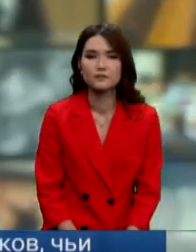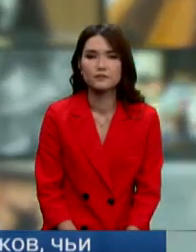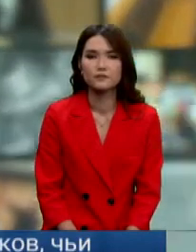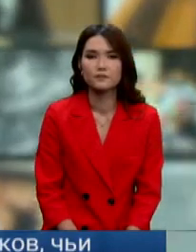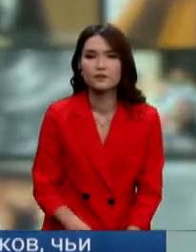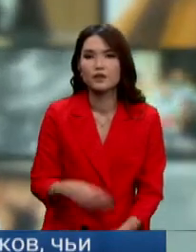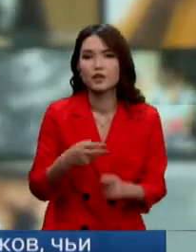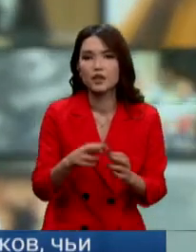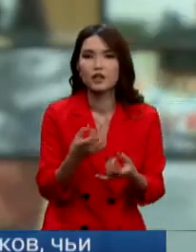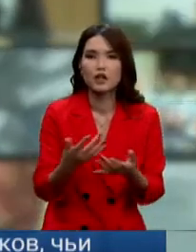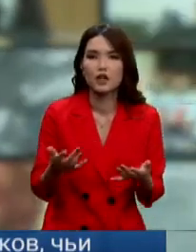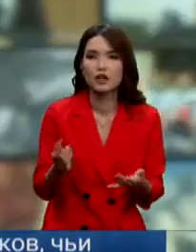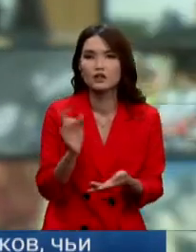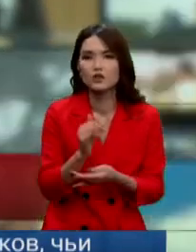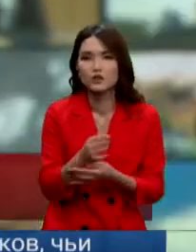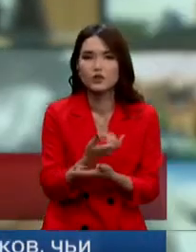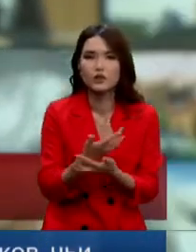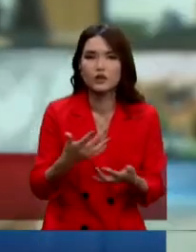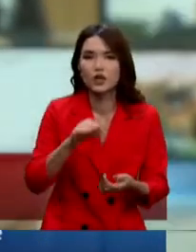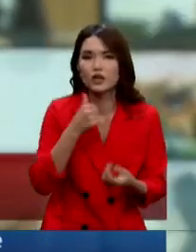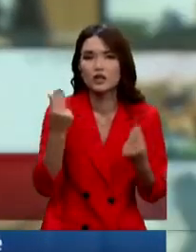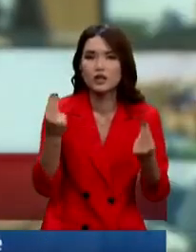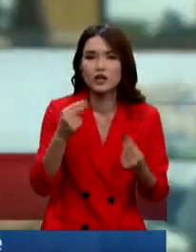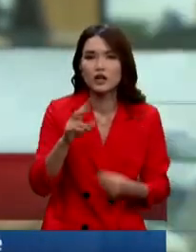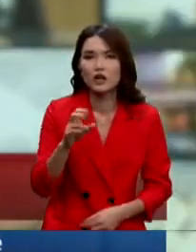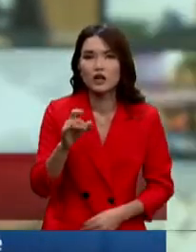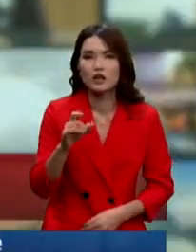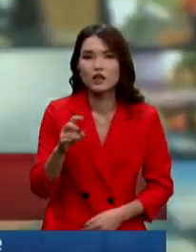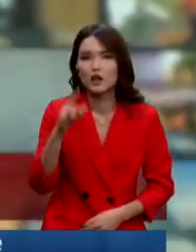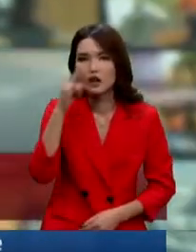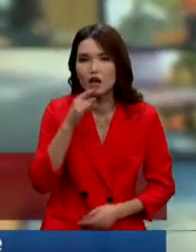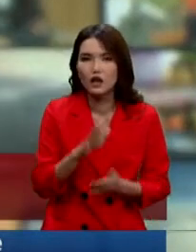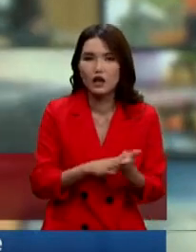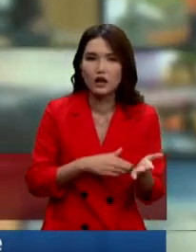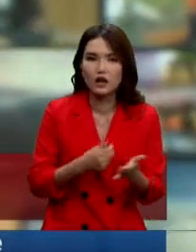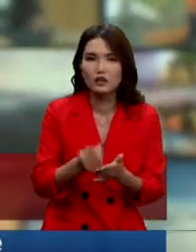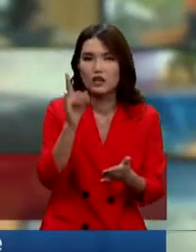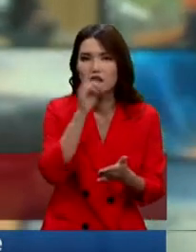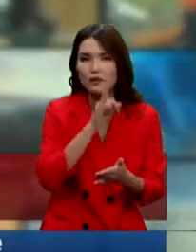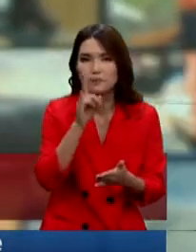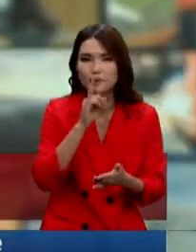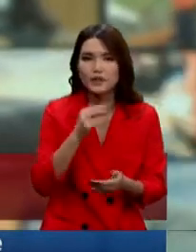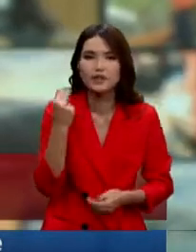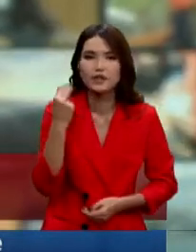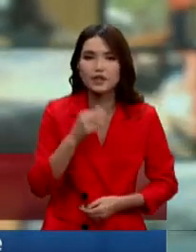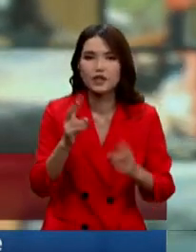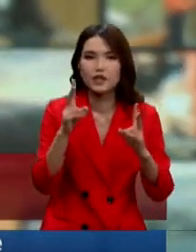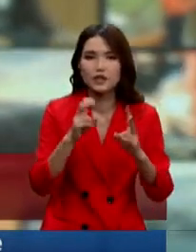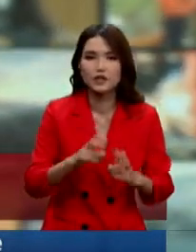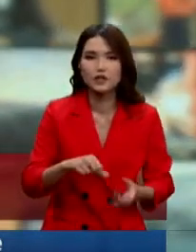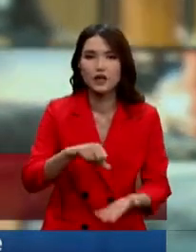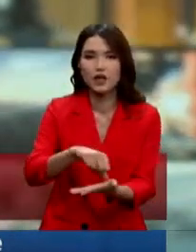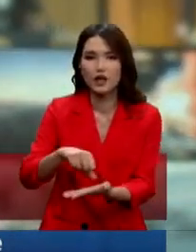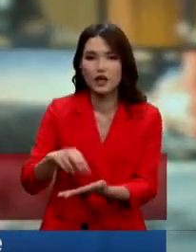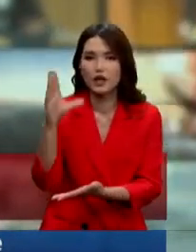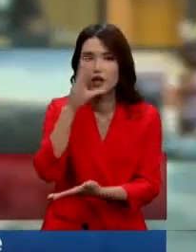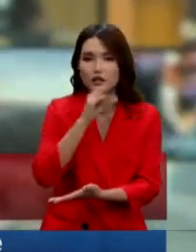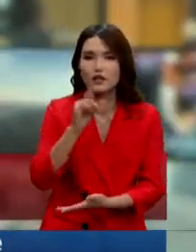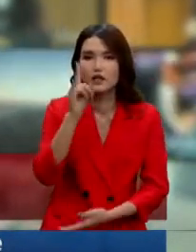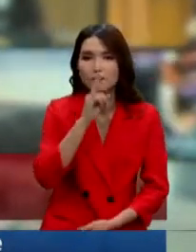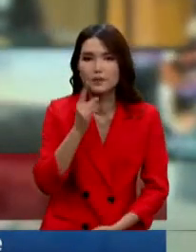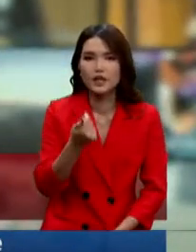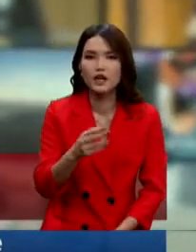Жанармайғы юбекеттерінің елдегі ең ірі желісі Қазақ ойылдың клиенттері бензин сапасын тексеруге қатысалады. Бензин